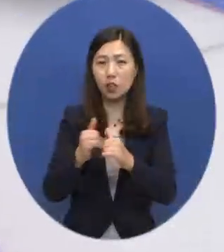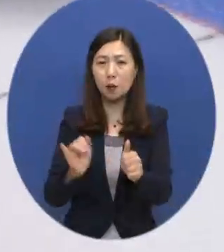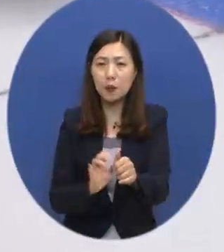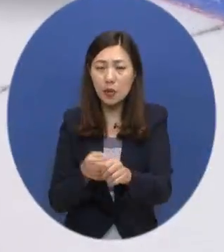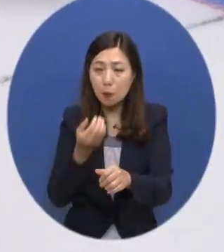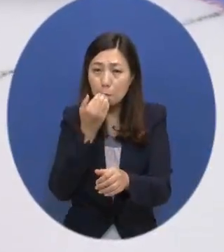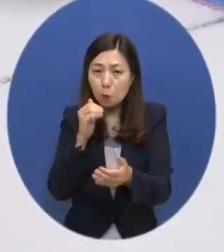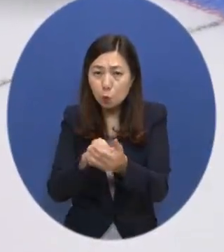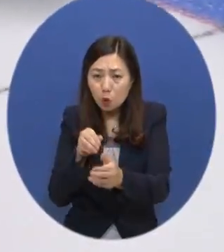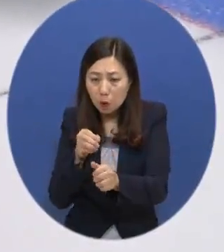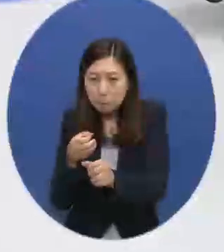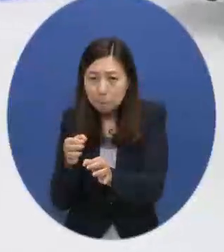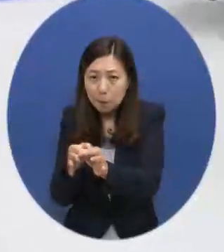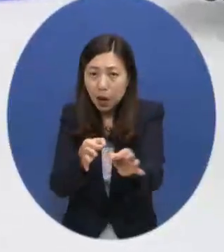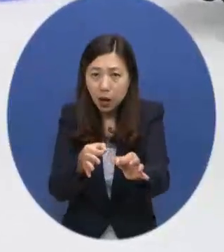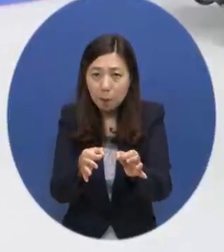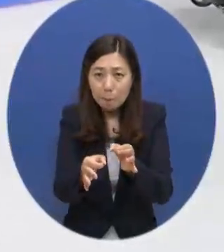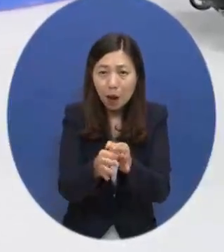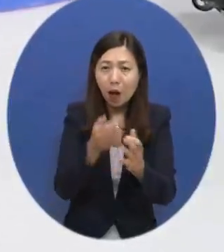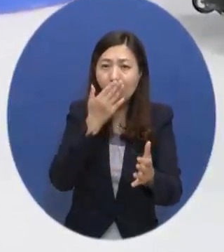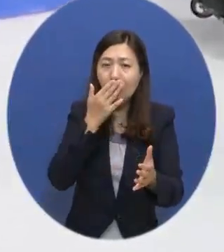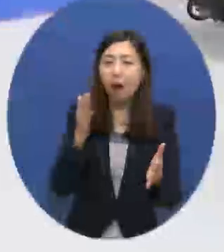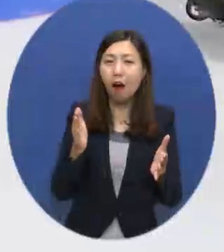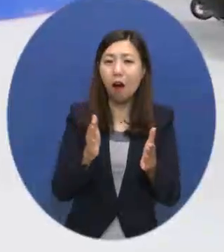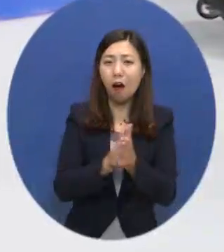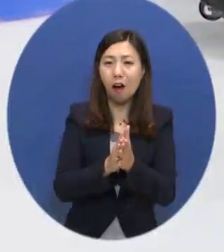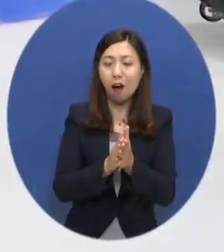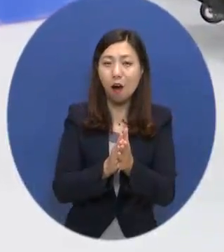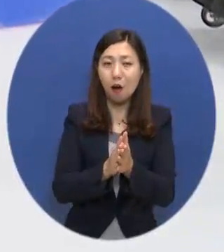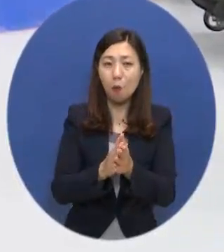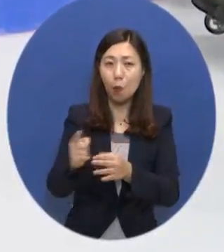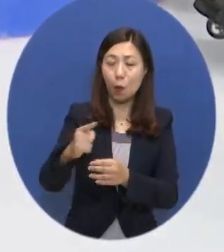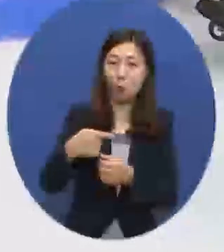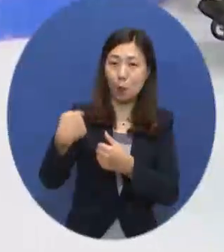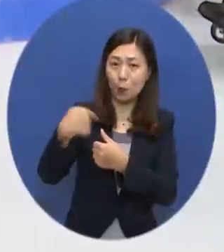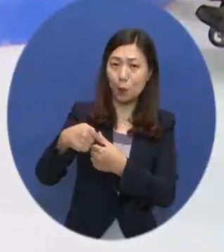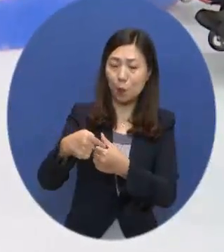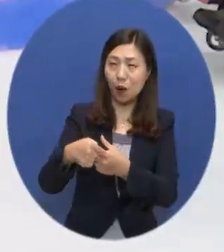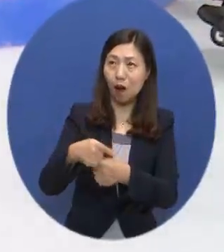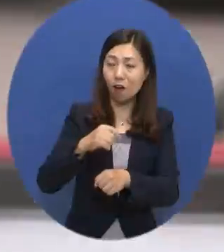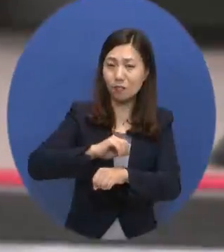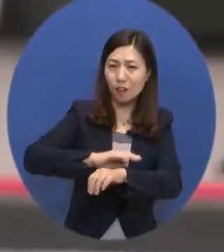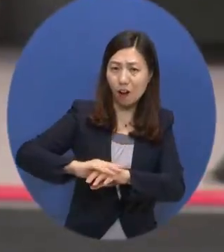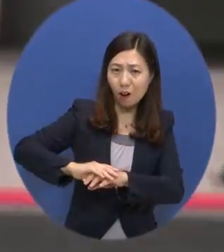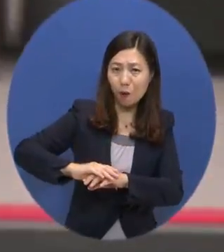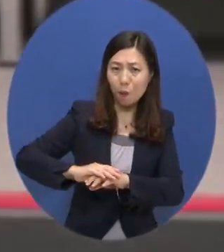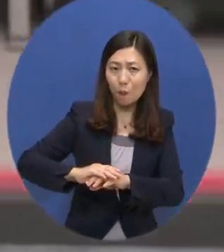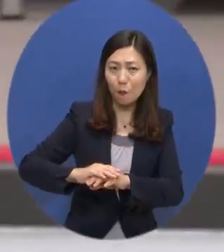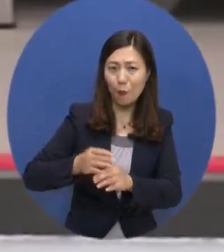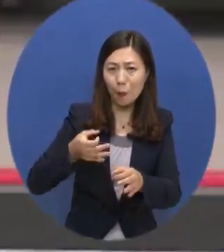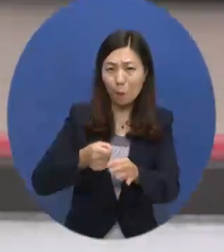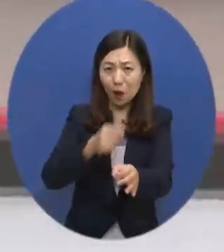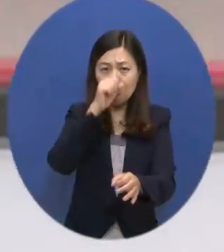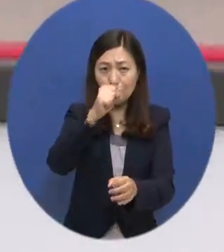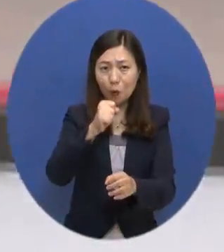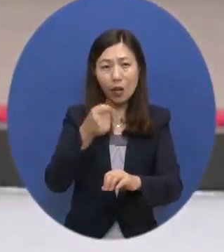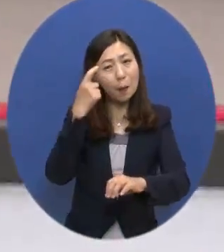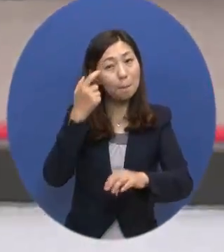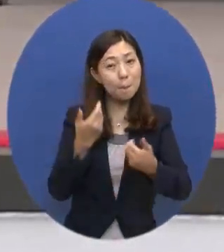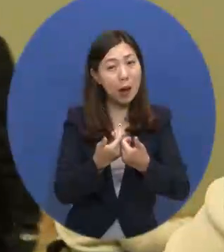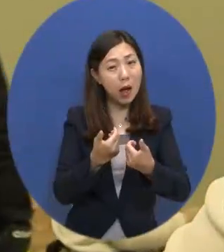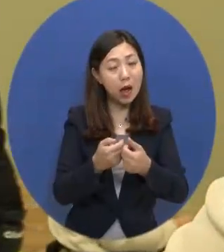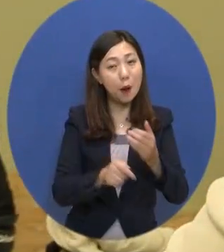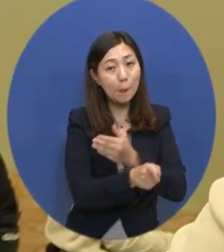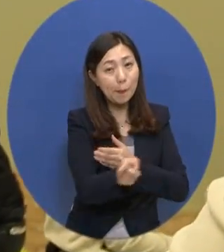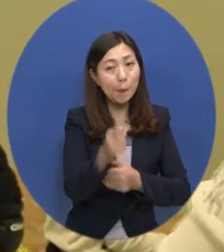밀어내보는데요. 호흡이 척척. 백종철 감독의 말 한마디에 금세 좋아진 투구. 그럼 이번에 반대 턴으로